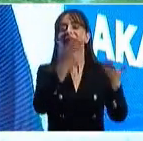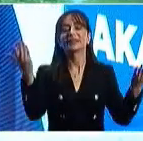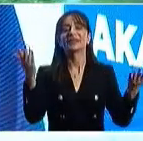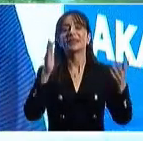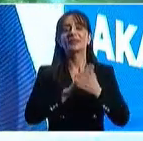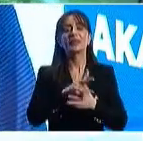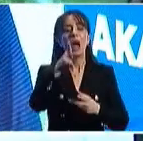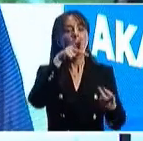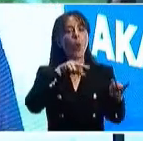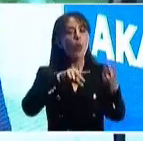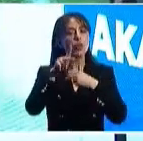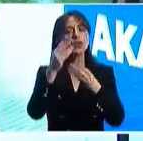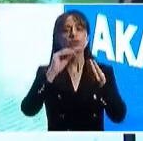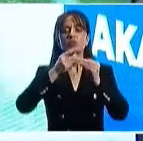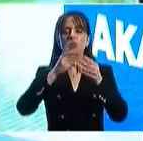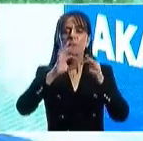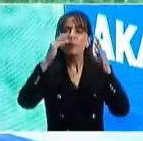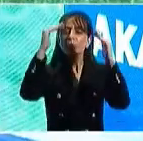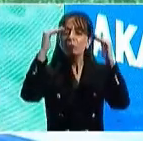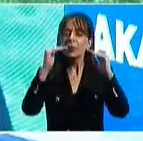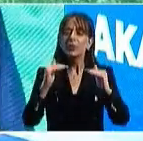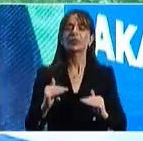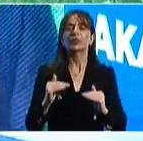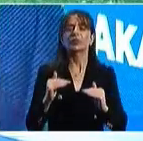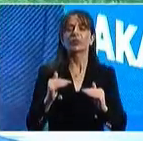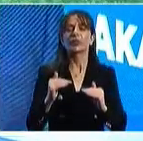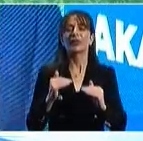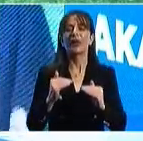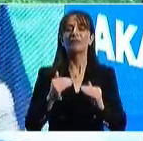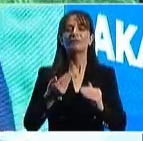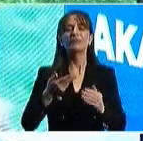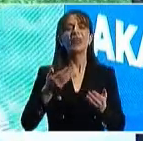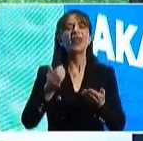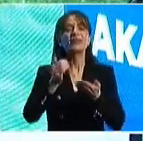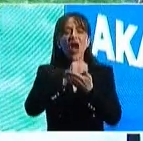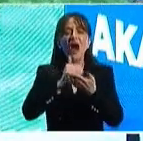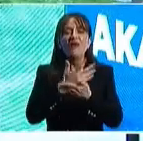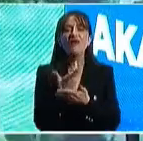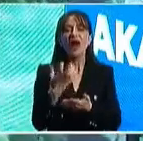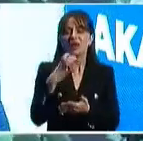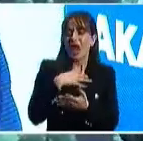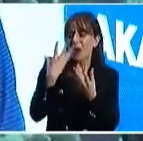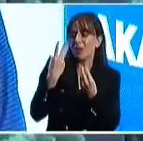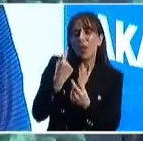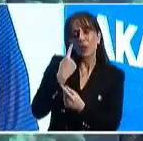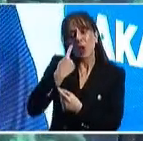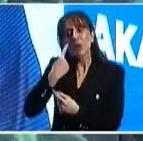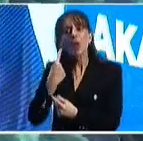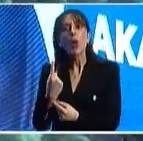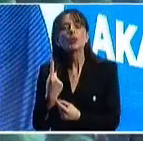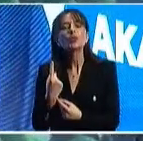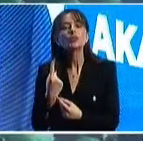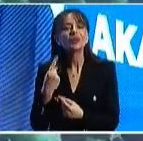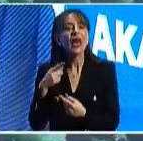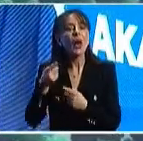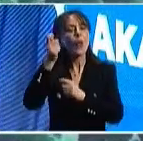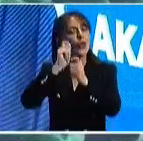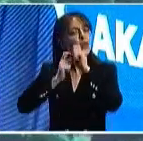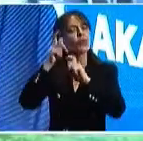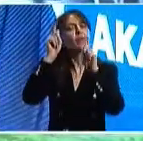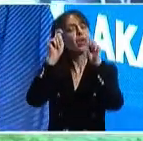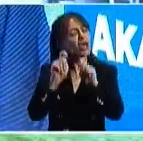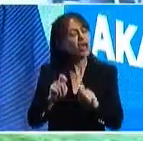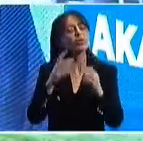hissedeceği, her anlamda tasarrufa şahit olacağı bir uygulamayı böylelikle gerçekleştirmiş